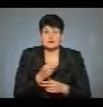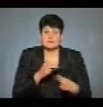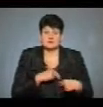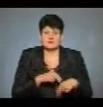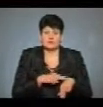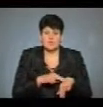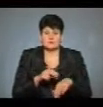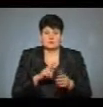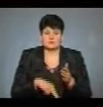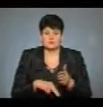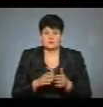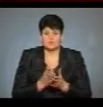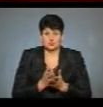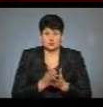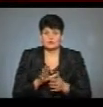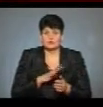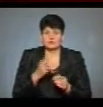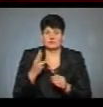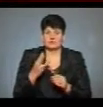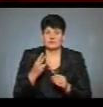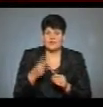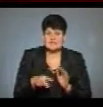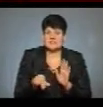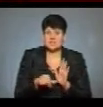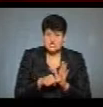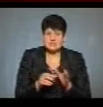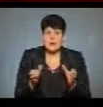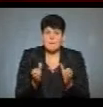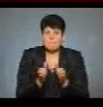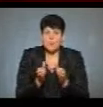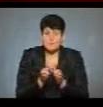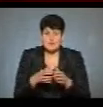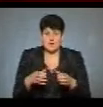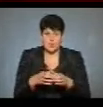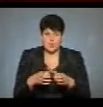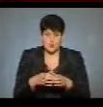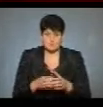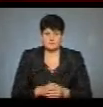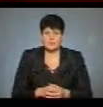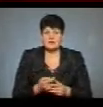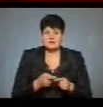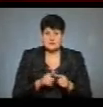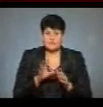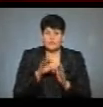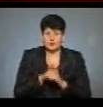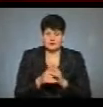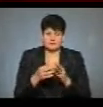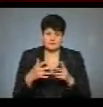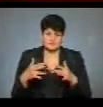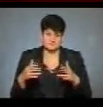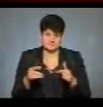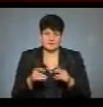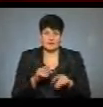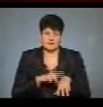Фіскальної служби області. Діяло 26 мобільних груп, до яких входили представники управління стратегічних розслідувань, оперативних та слідчих